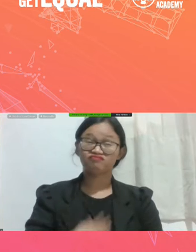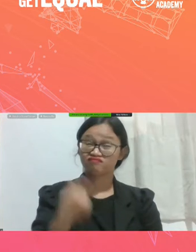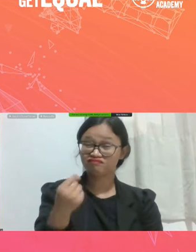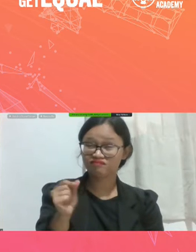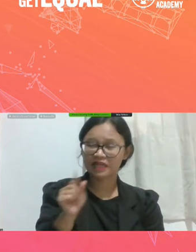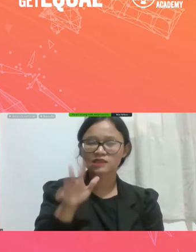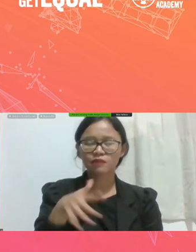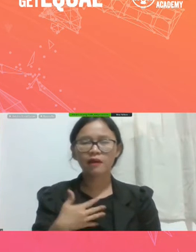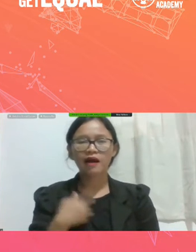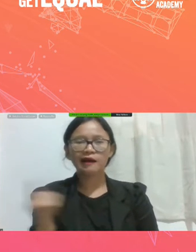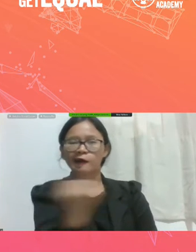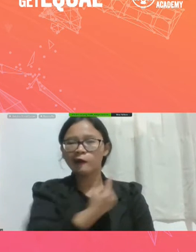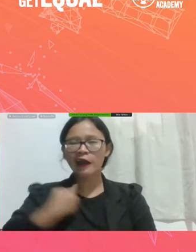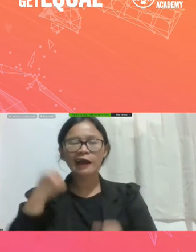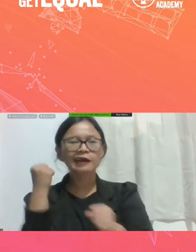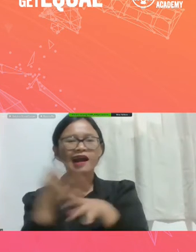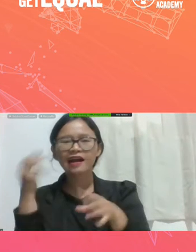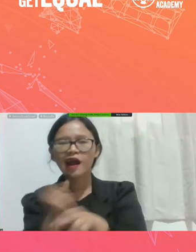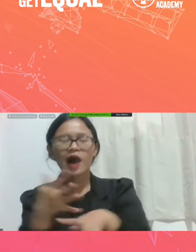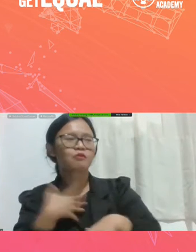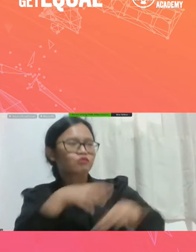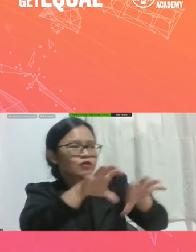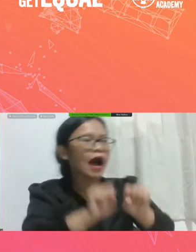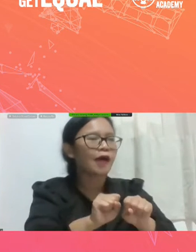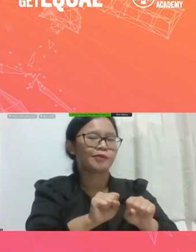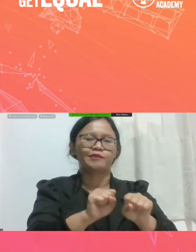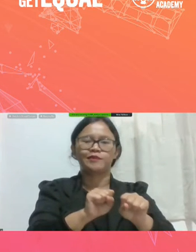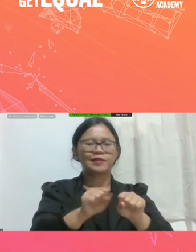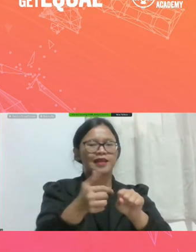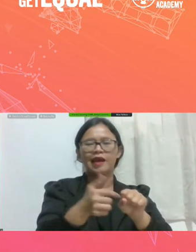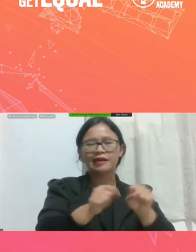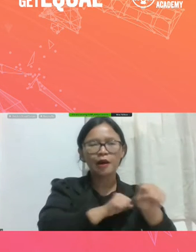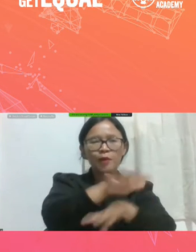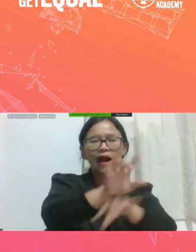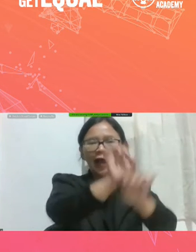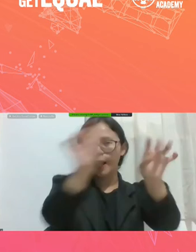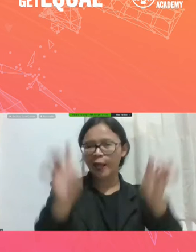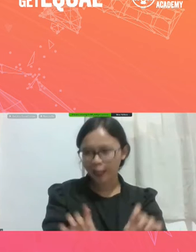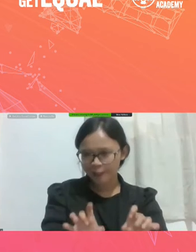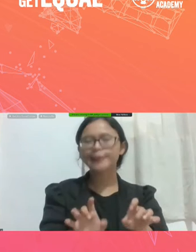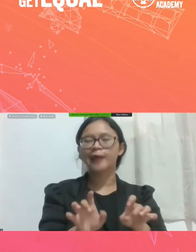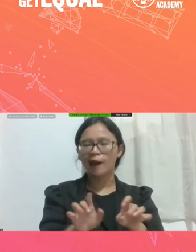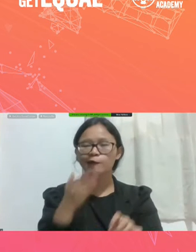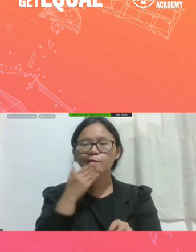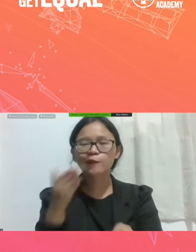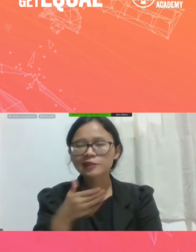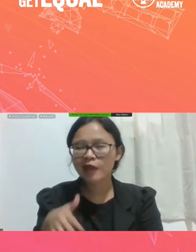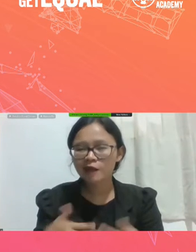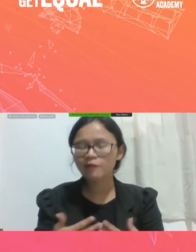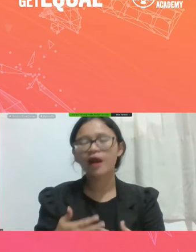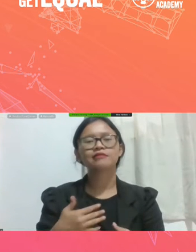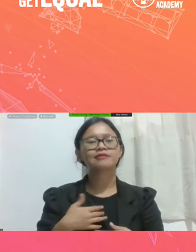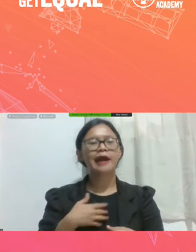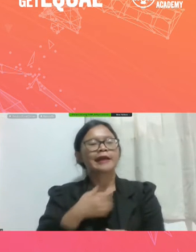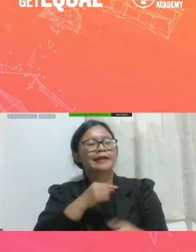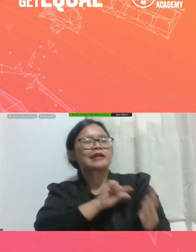karena kegagalan kita untuk menindak kekerasan online. Dan serangan kepada anak perempuan rata-rata kepada identitasnya